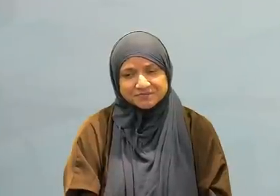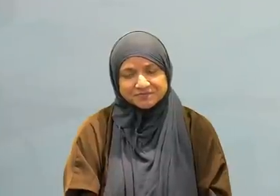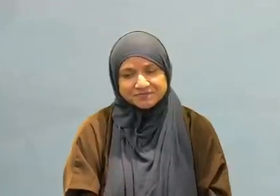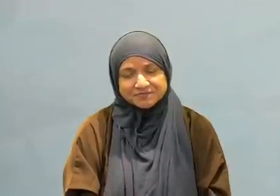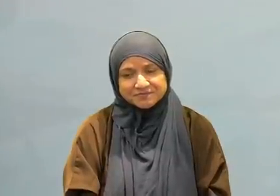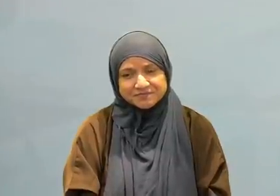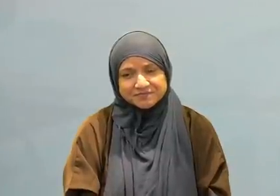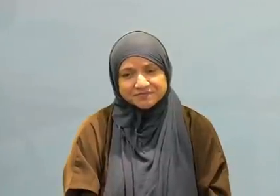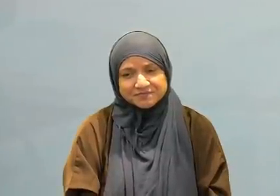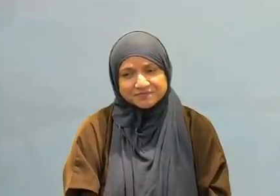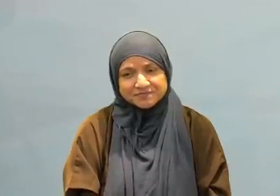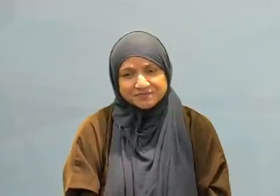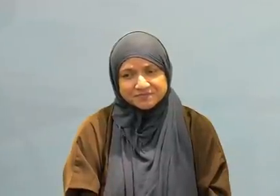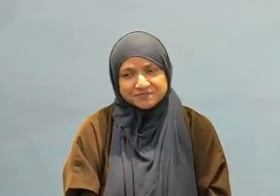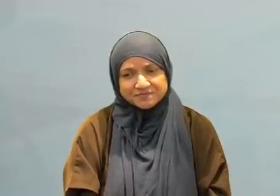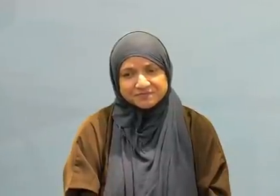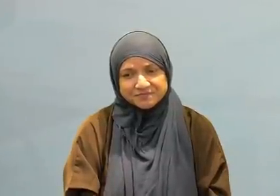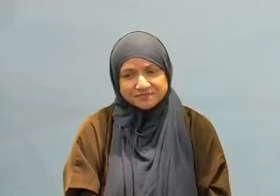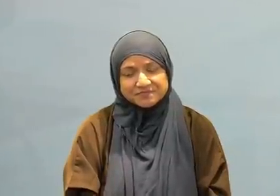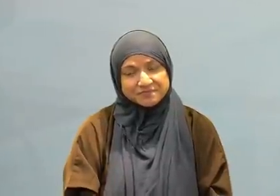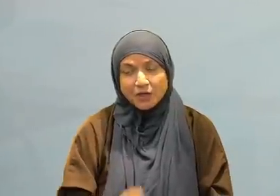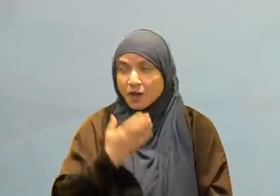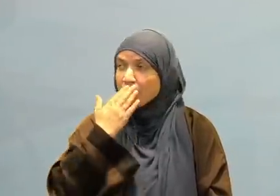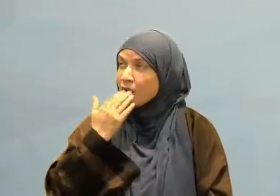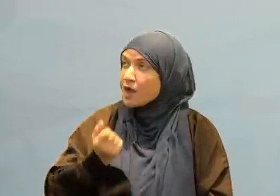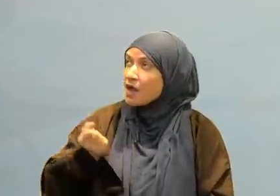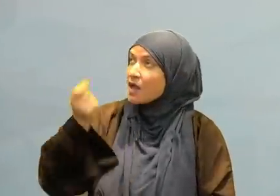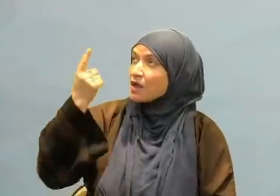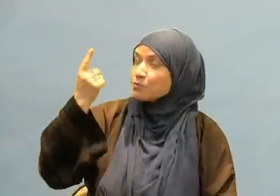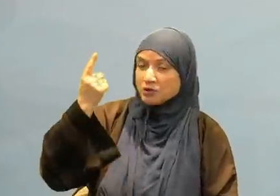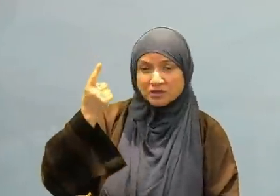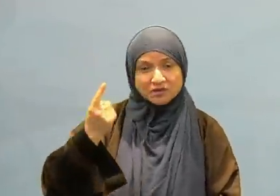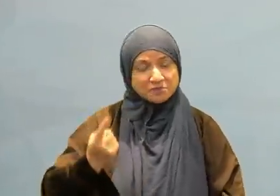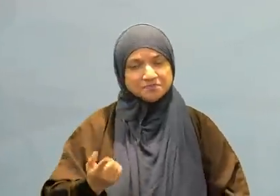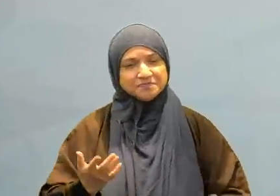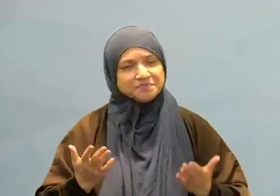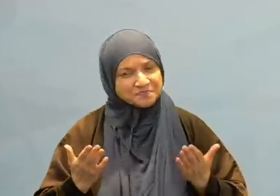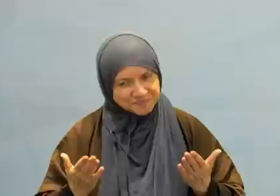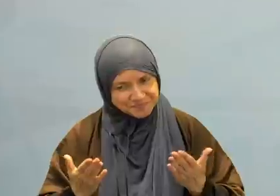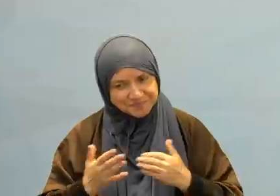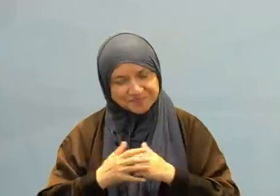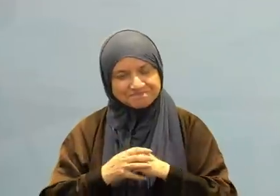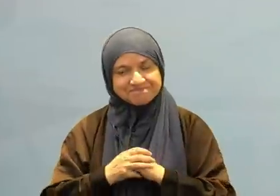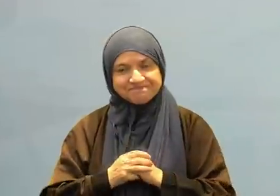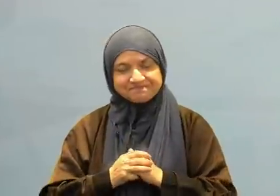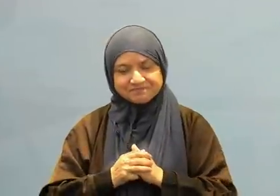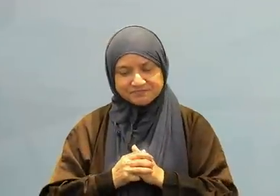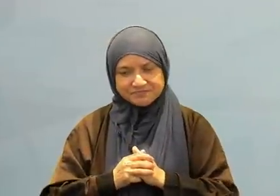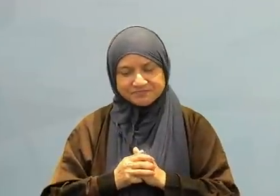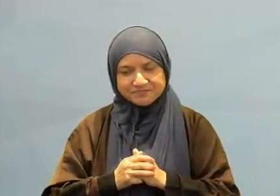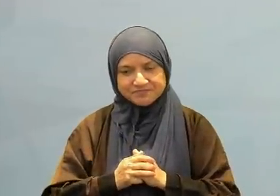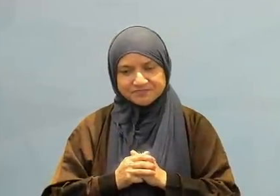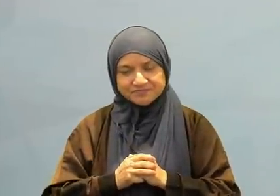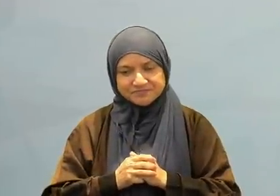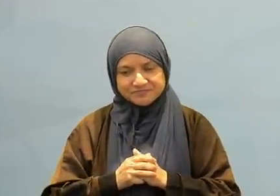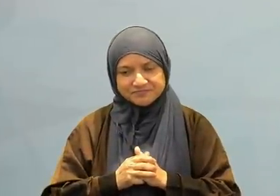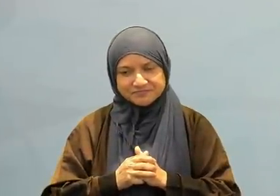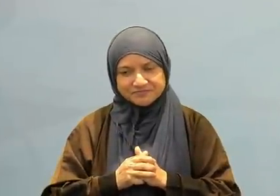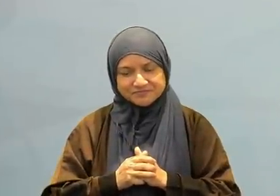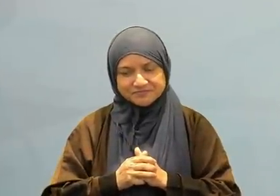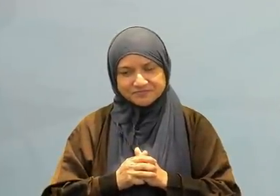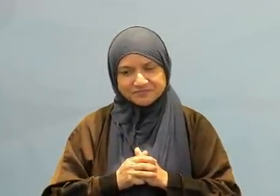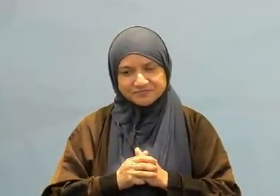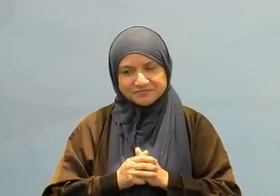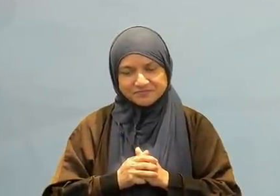الحمد لله رب العالمين والعدوان إلا على الظالمين والعاقبة للمتقين اللهم صل وسلم وبارك على عبدك ورسولك محمد صلى الله عليه وسلم وعلى